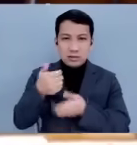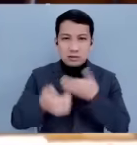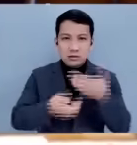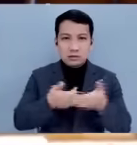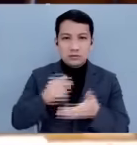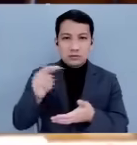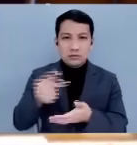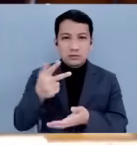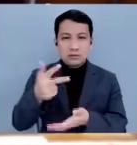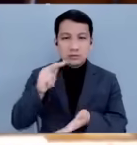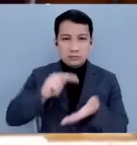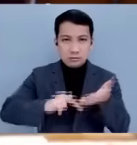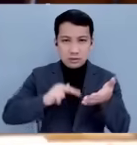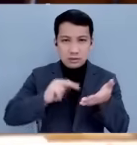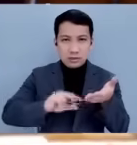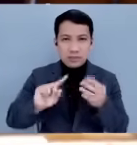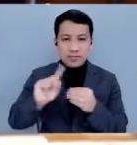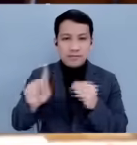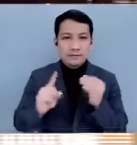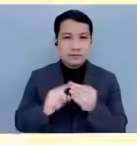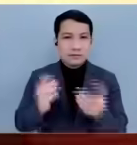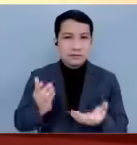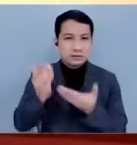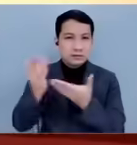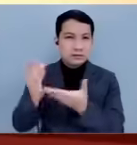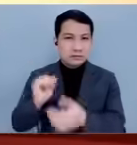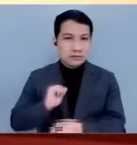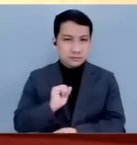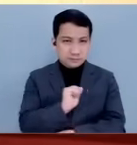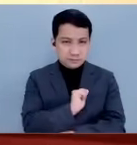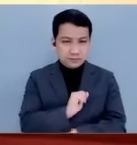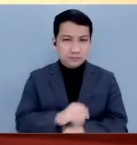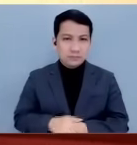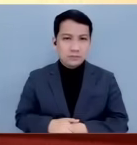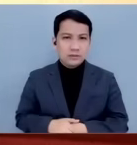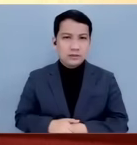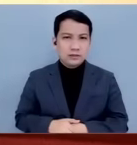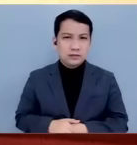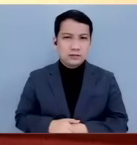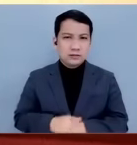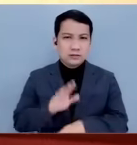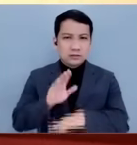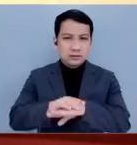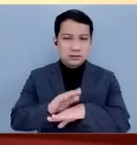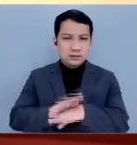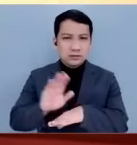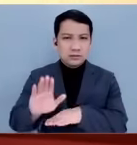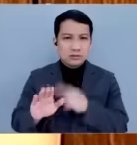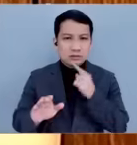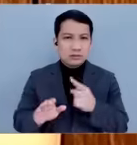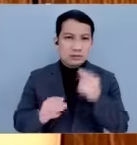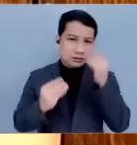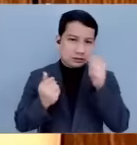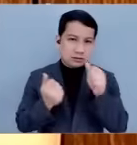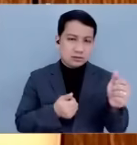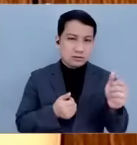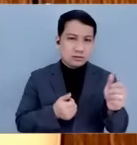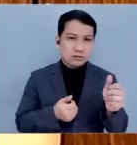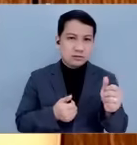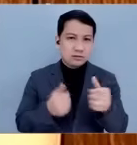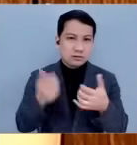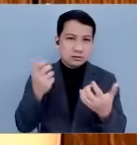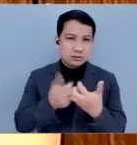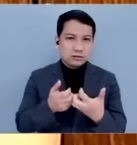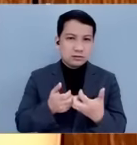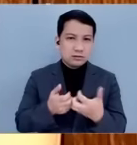final reading at saka isusumite sa Senado. Pero paalala ng Makabayan Block, alinsunod mismo sa Saligang Batas ay sa tatlong